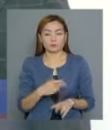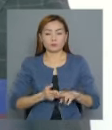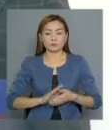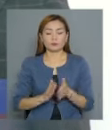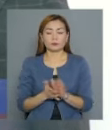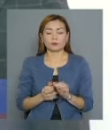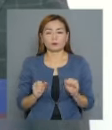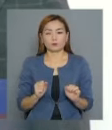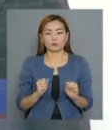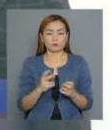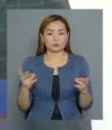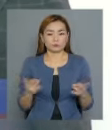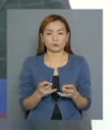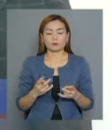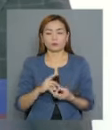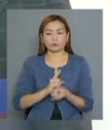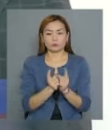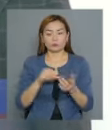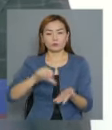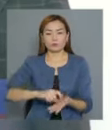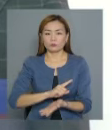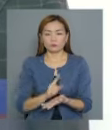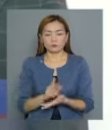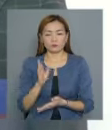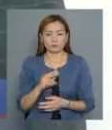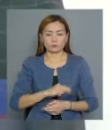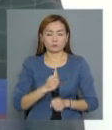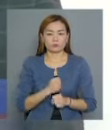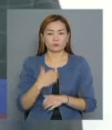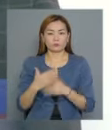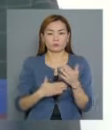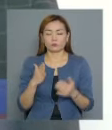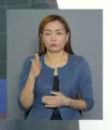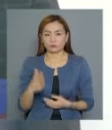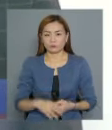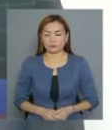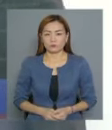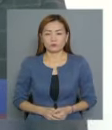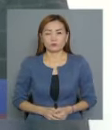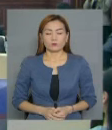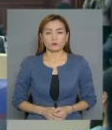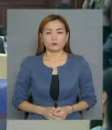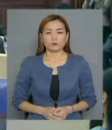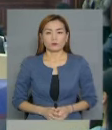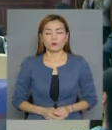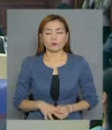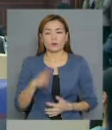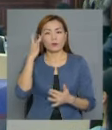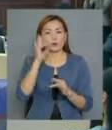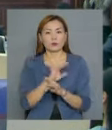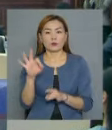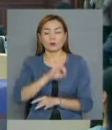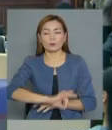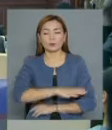подобных ситуаций приходится прибегать помощи переводчика мы будем работать дальше над решением данного вопроса свои мысли